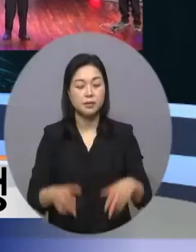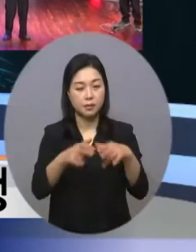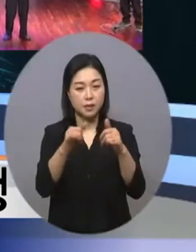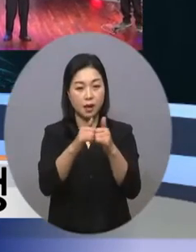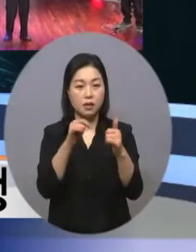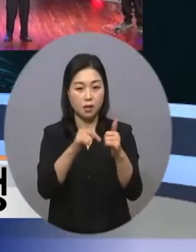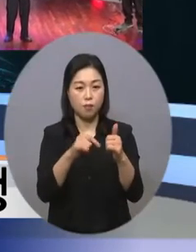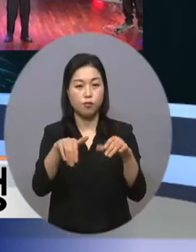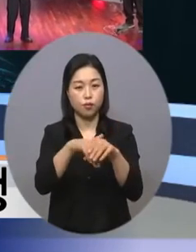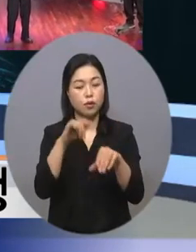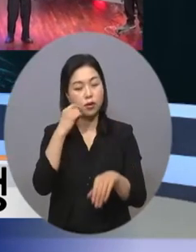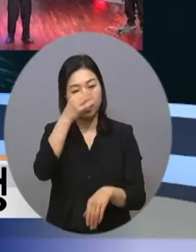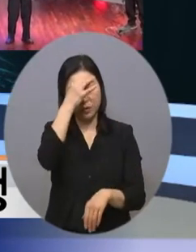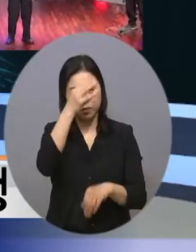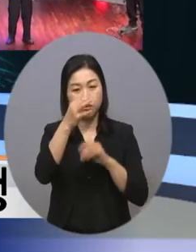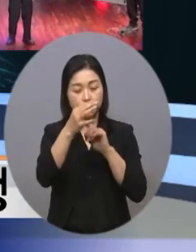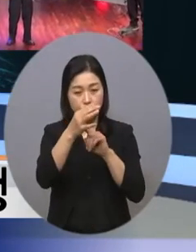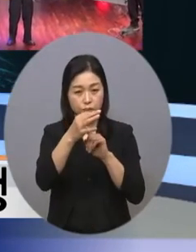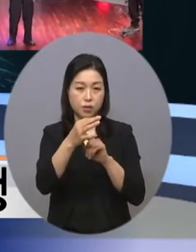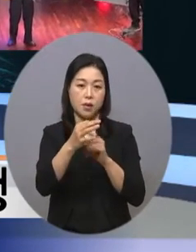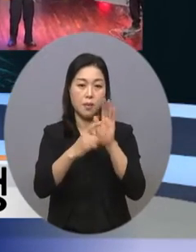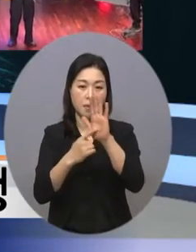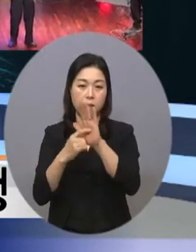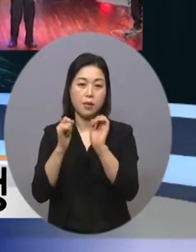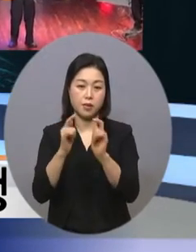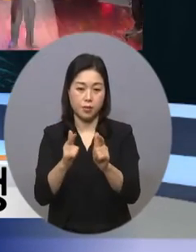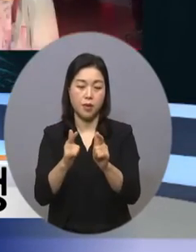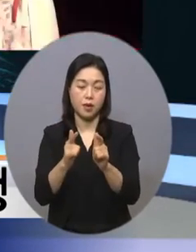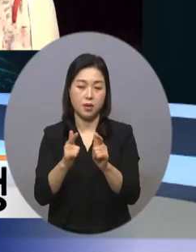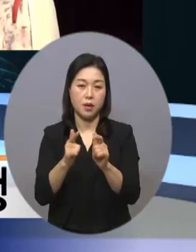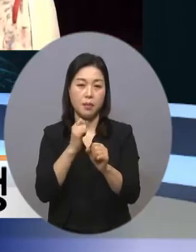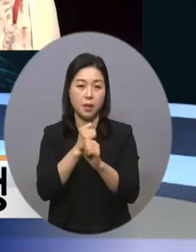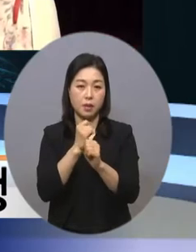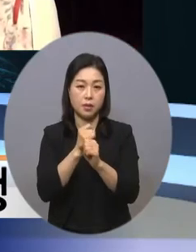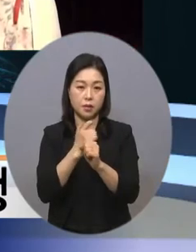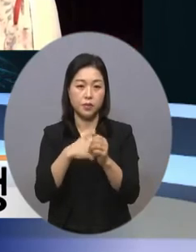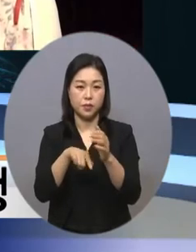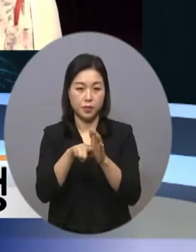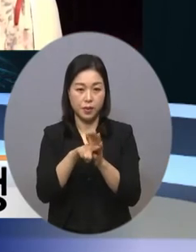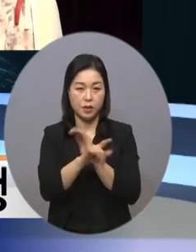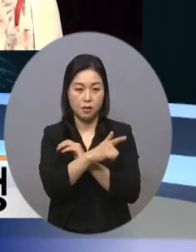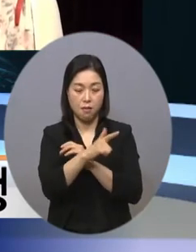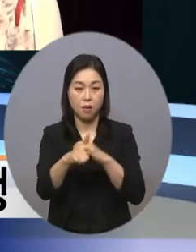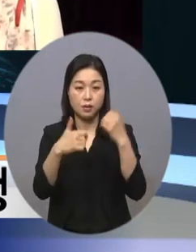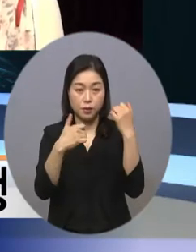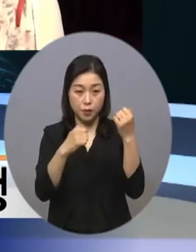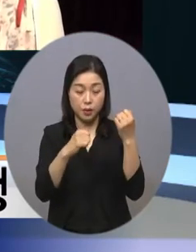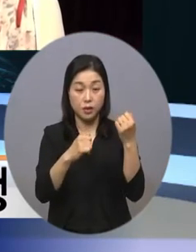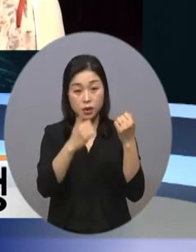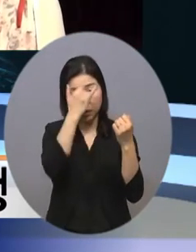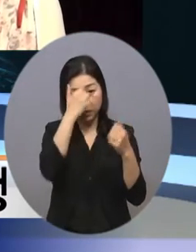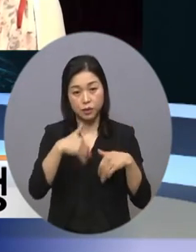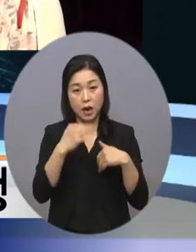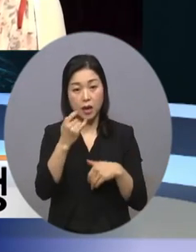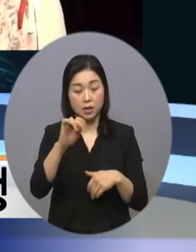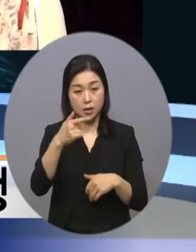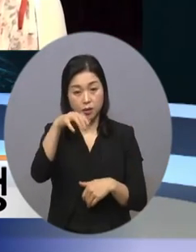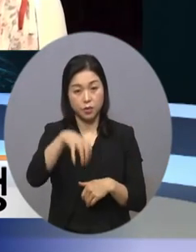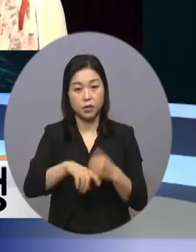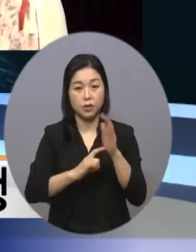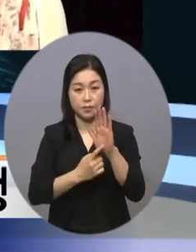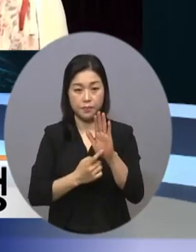장애인들에게 문화예술의 접근 기회를 높여주기 위한 다채로운 공연이 충남 아산에서 열렸습니다. 노혜림